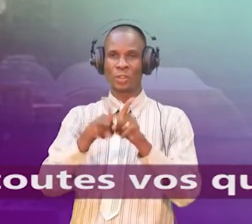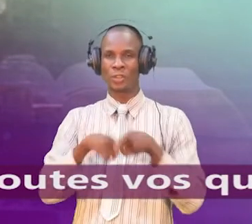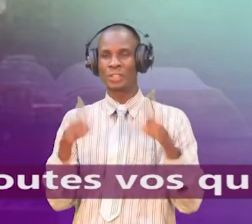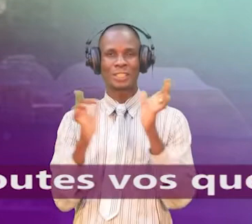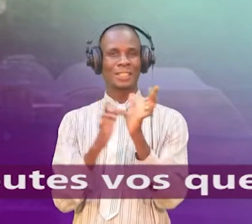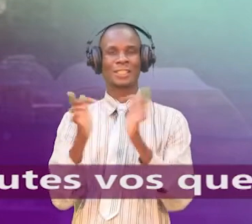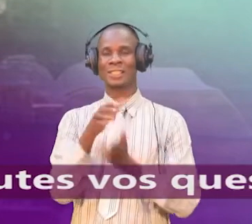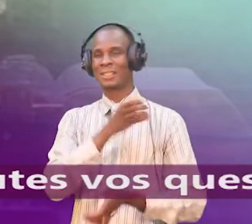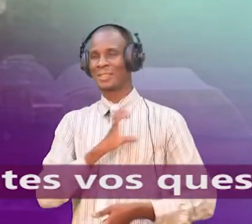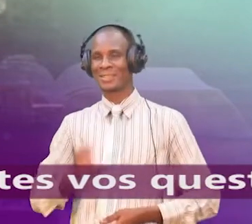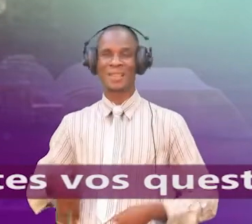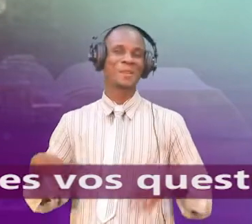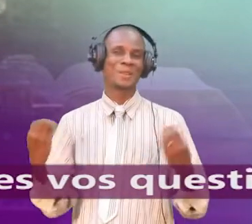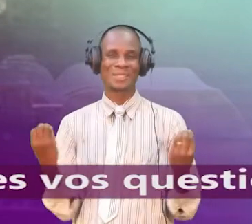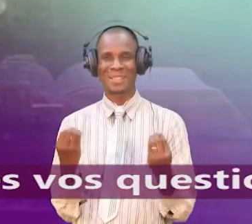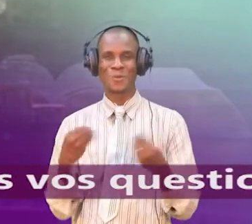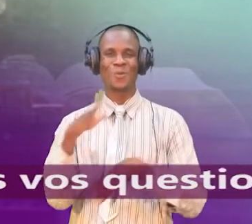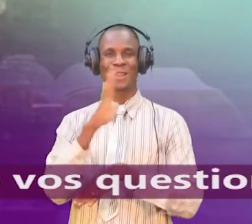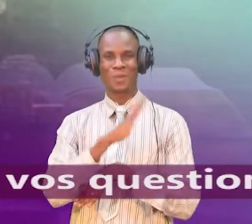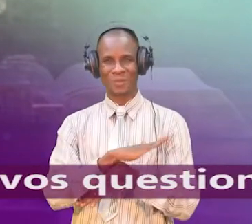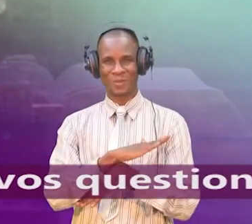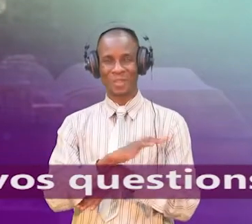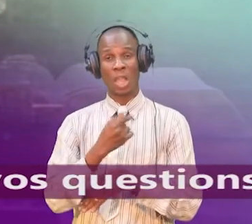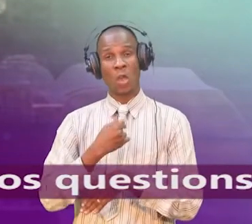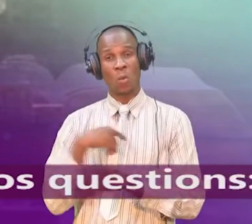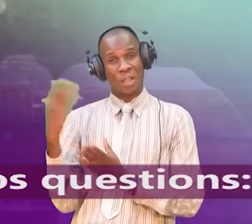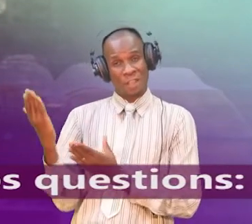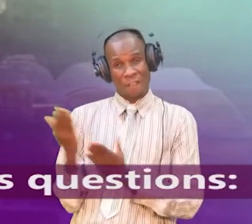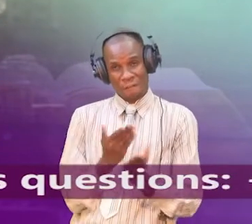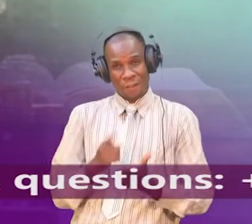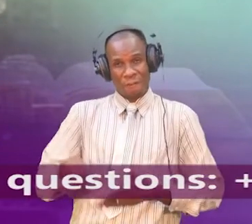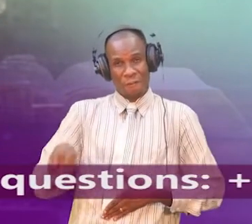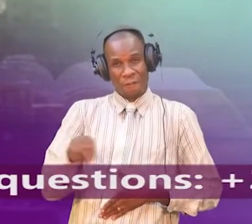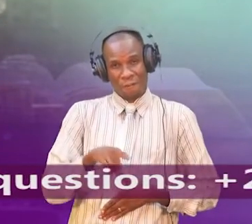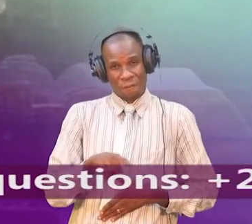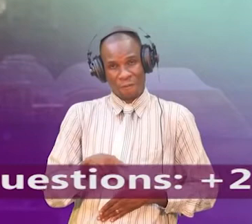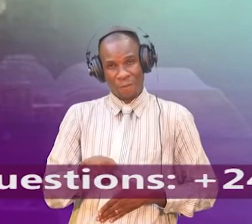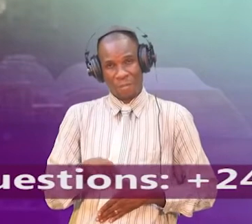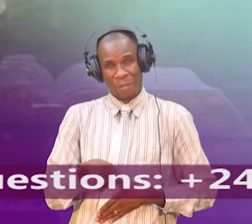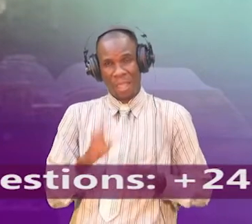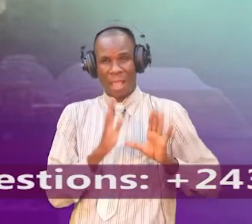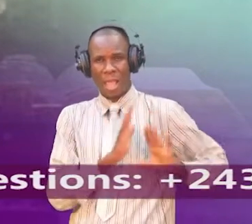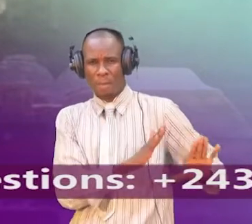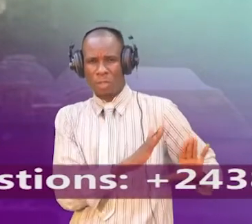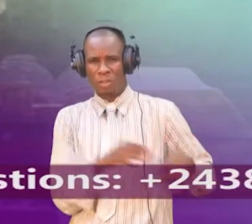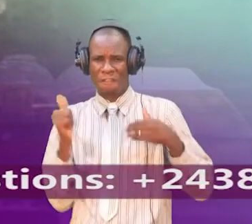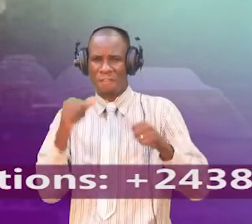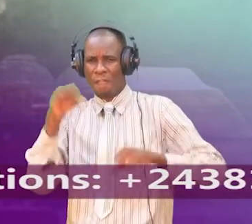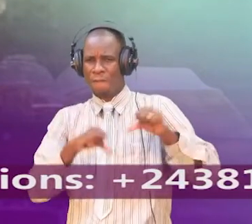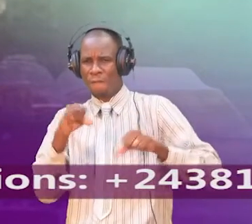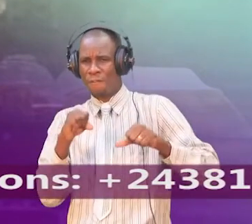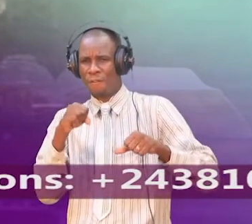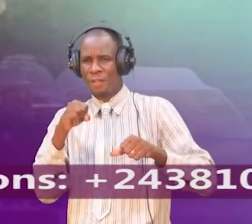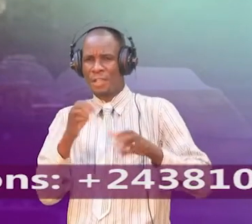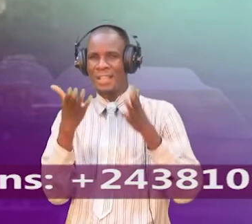nzela moko, nzela moko, moto moko, mobikisi moko, mokonzi moko ezali